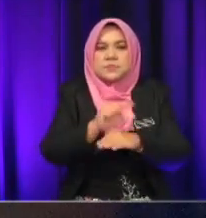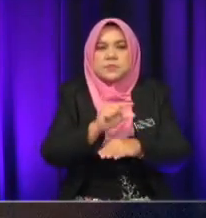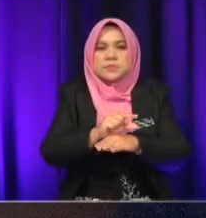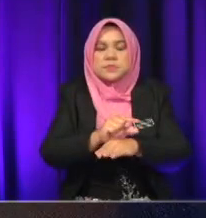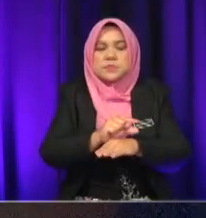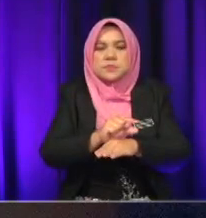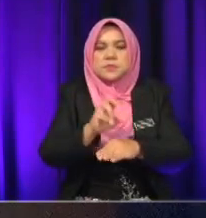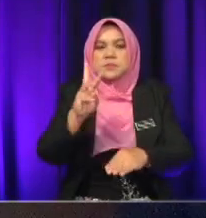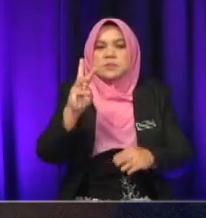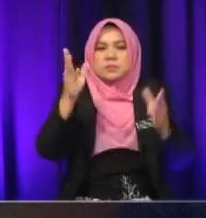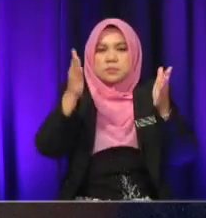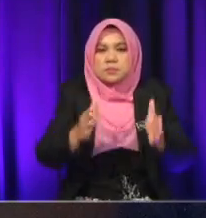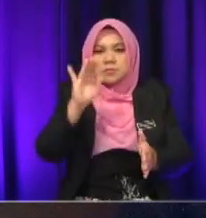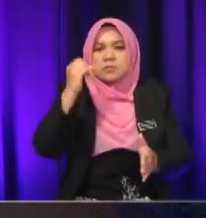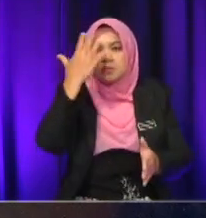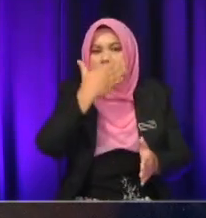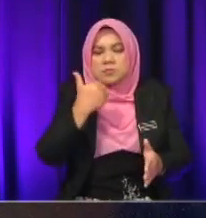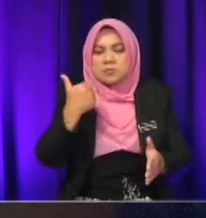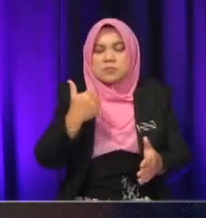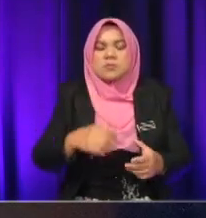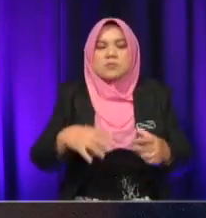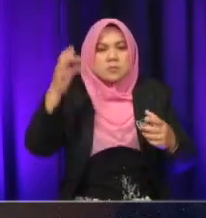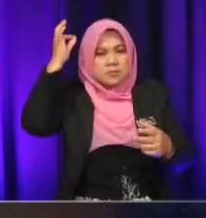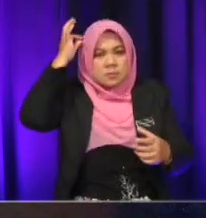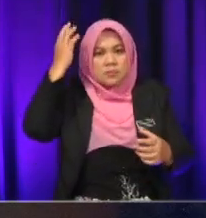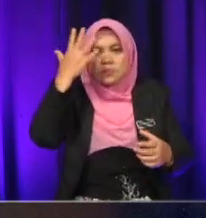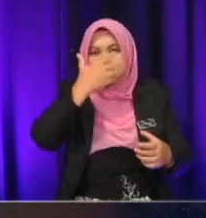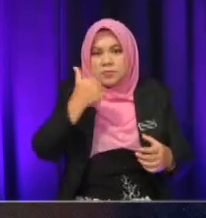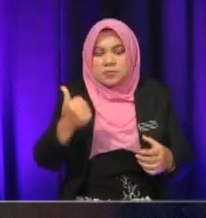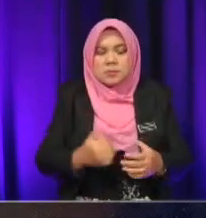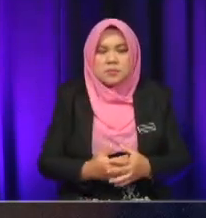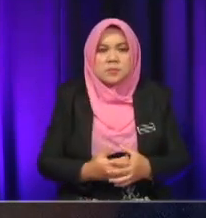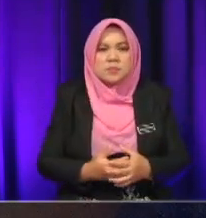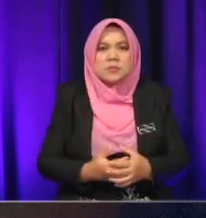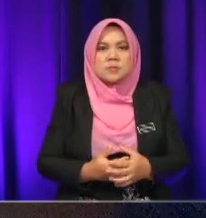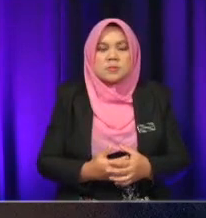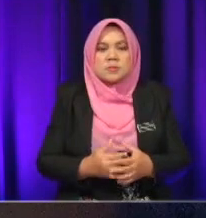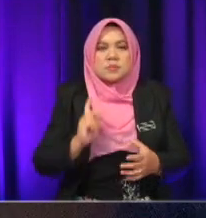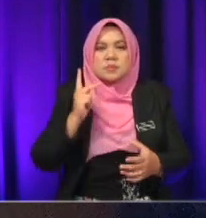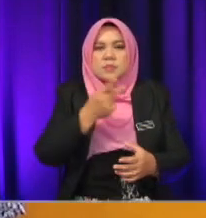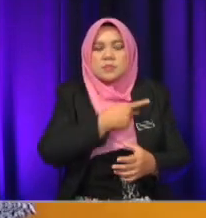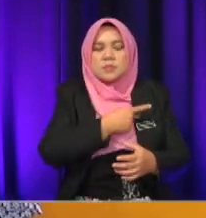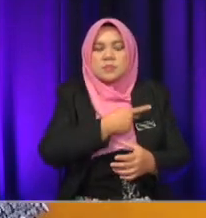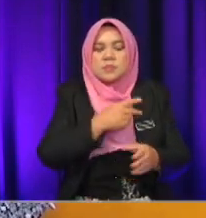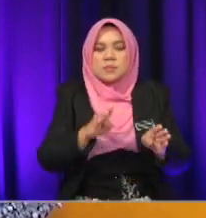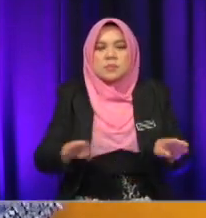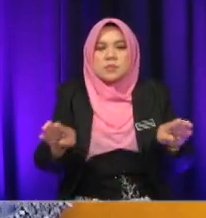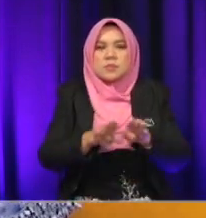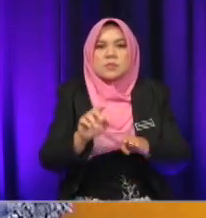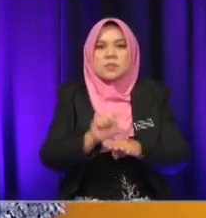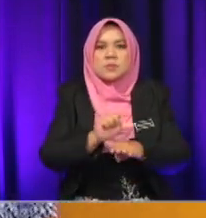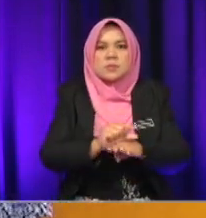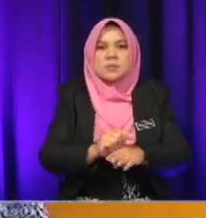yang cantik, rambutnya pun cantik, hitam berkilat. So kita ni sebagai pengguna,